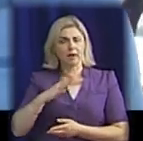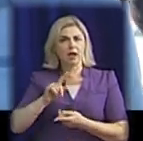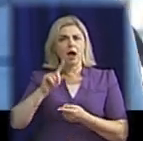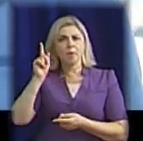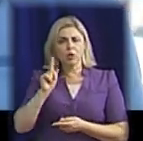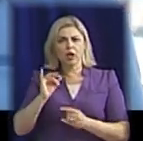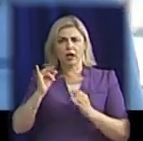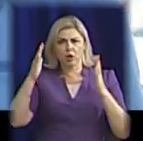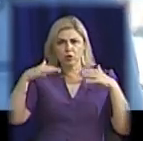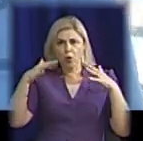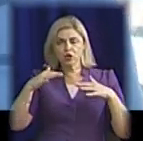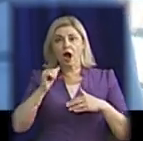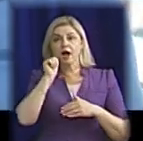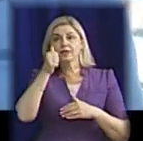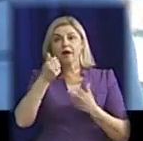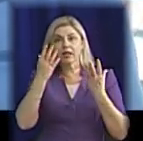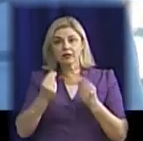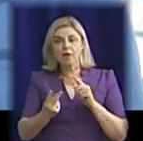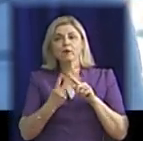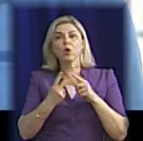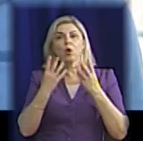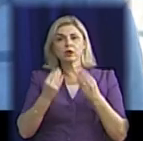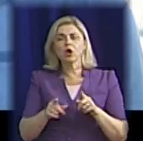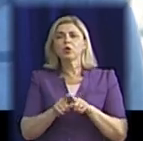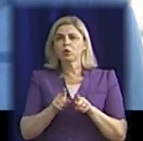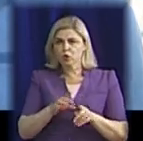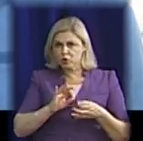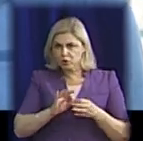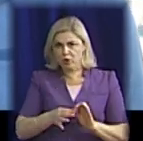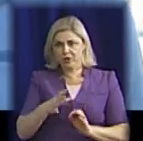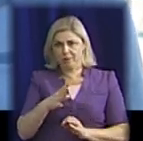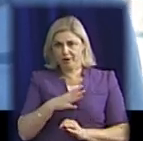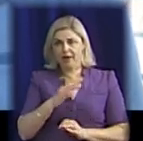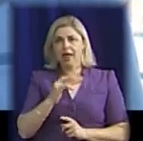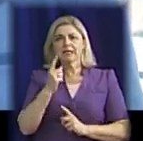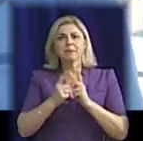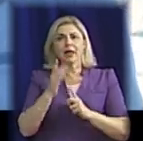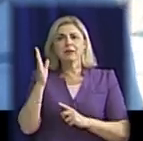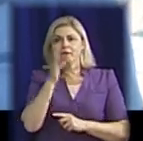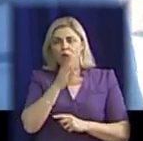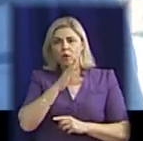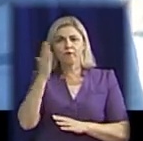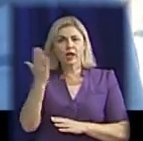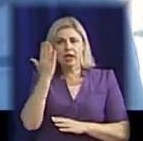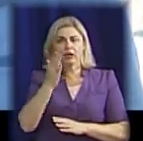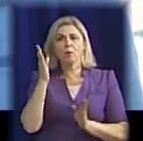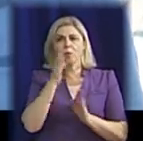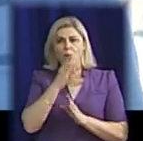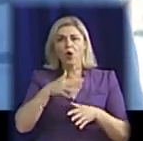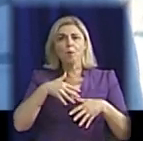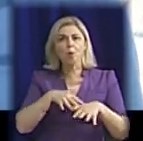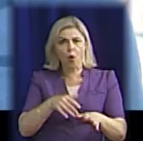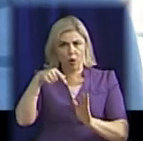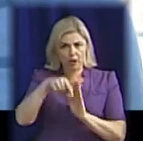дощем. Наступний день – це друга гонка була. Вона теж дуже складна була. Теж змінний вітер, теж складні погодні умови, в морі вже.